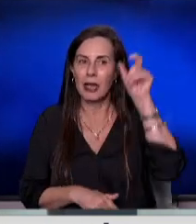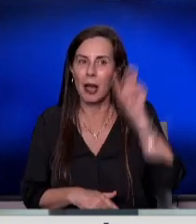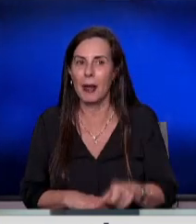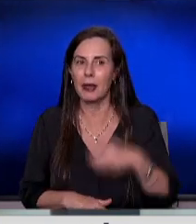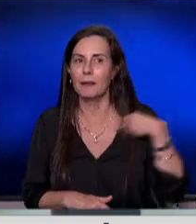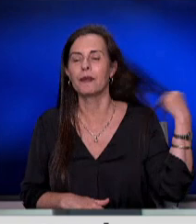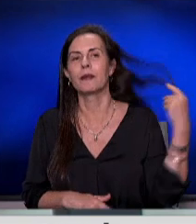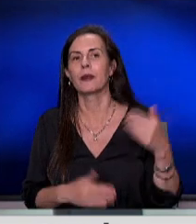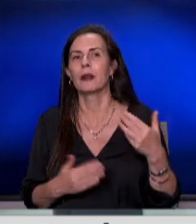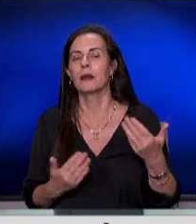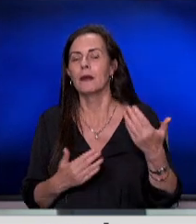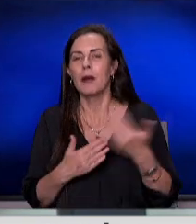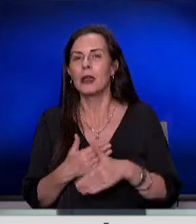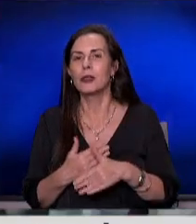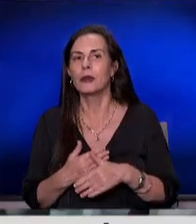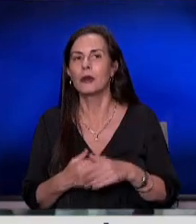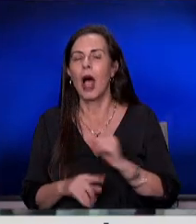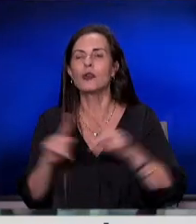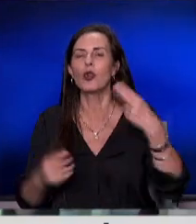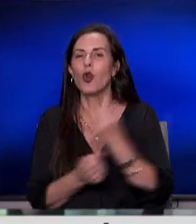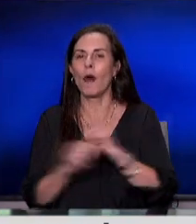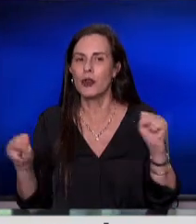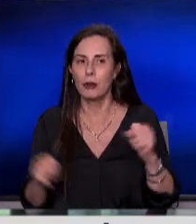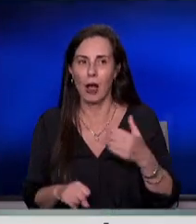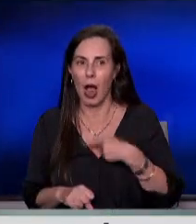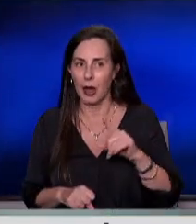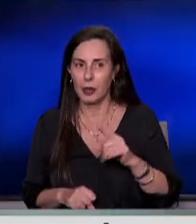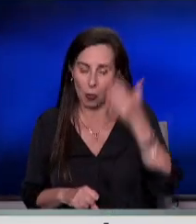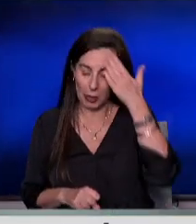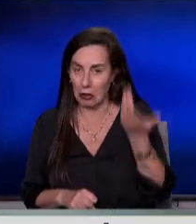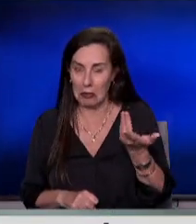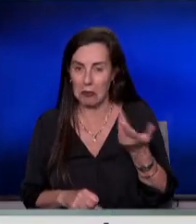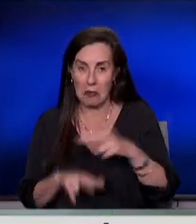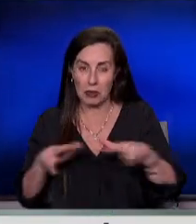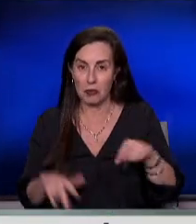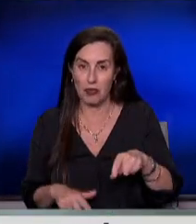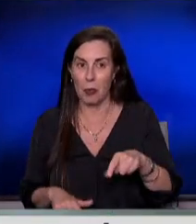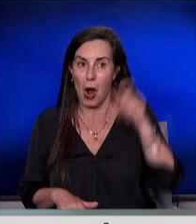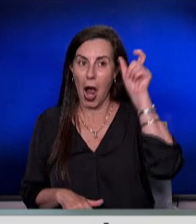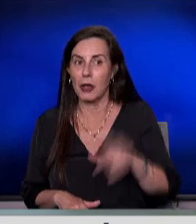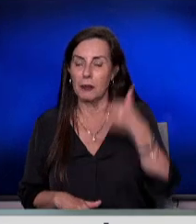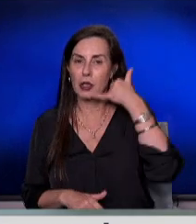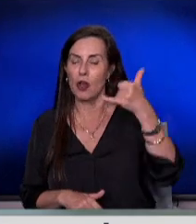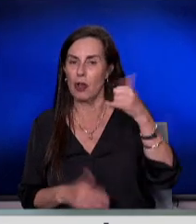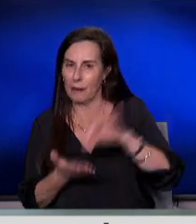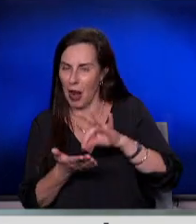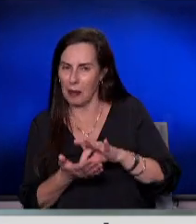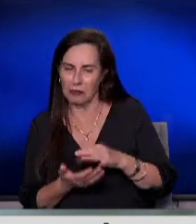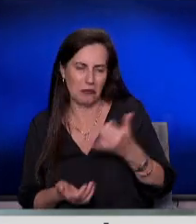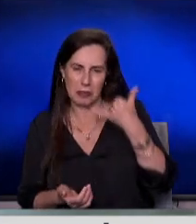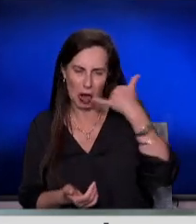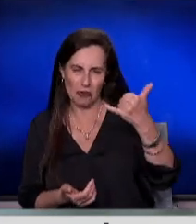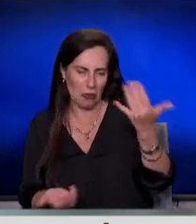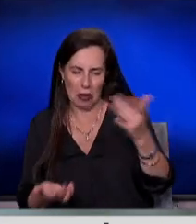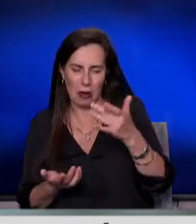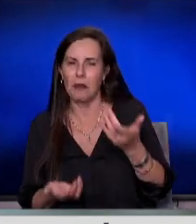הבן אדם בסופו של דבר הוא אסור להיות חופשי. אני לא מכיר מצב שבו אדם מתקשר למפעל הפיס, אוקיי? או לווינר או למקום